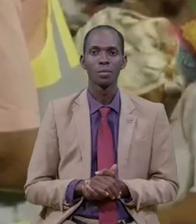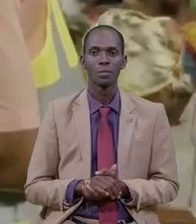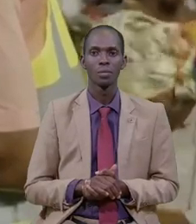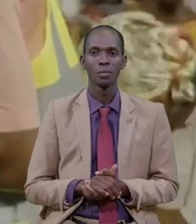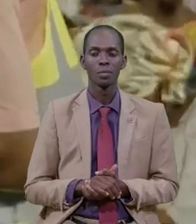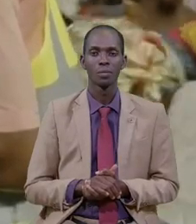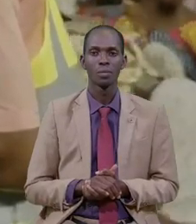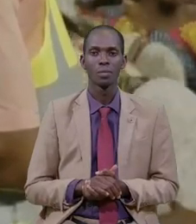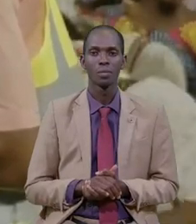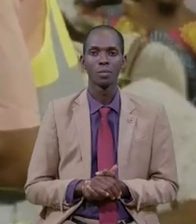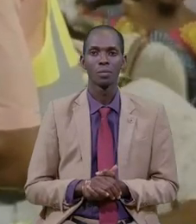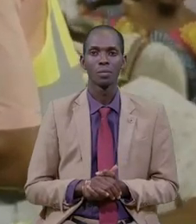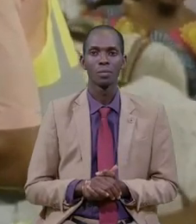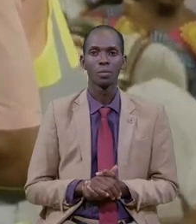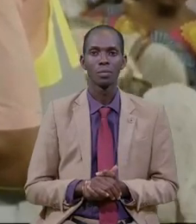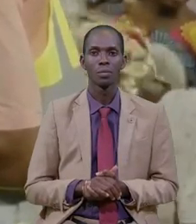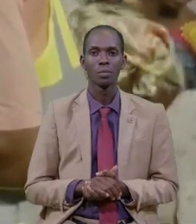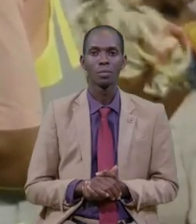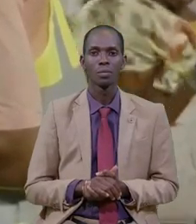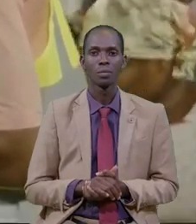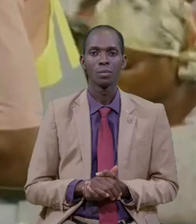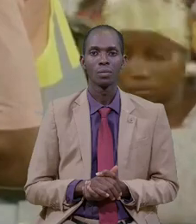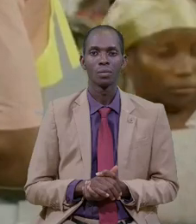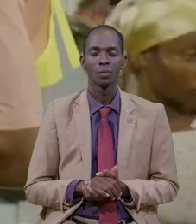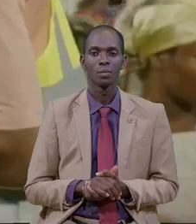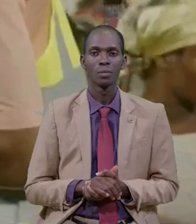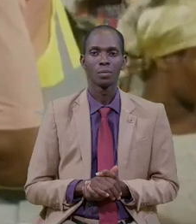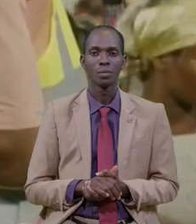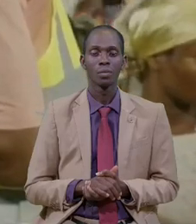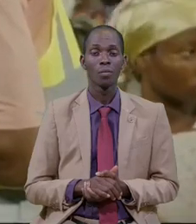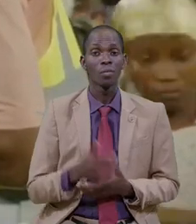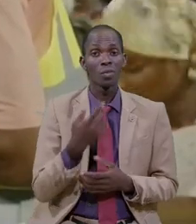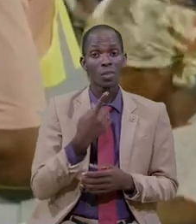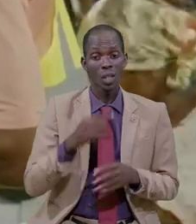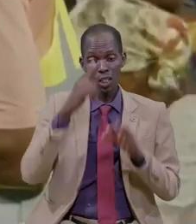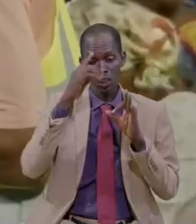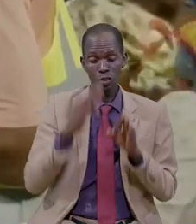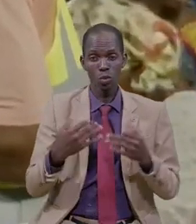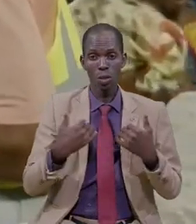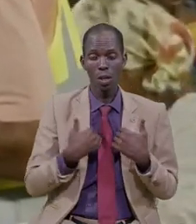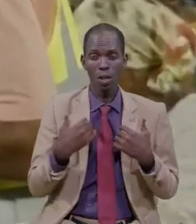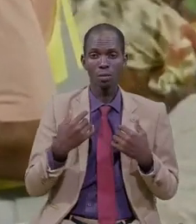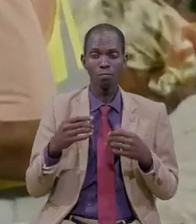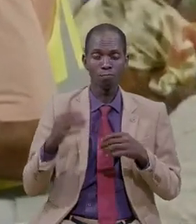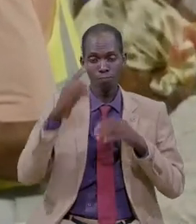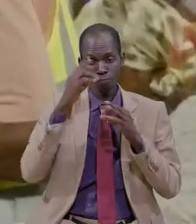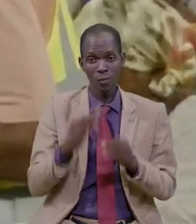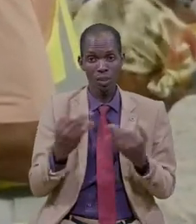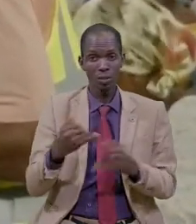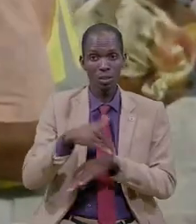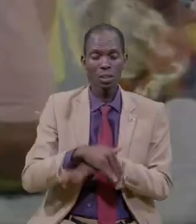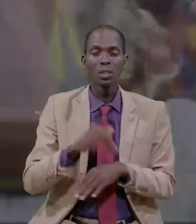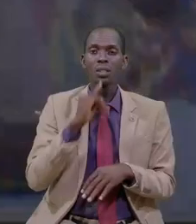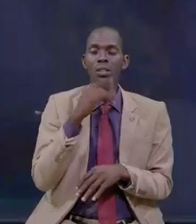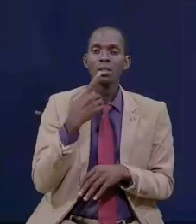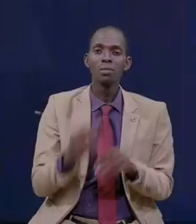joint au salut. Je reviendrai pour ça avant que nous rentrons au nom de Jésus. The decision you have taken tonight is the greatest decision la décision of